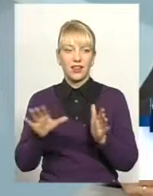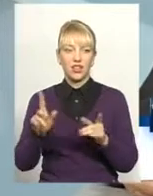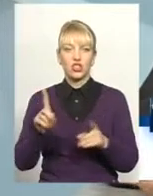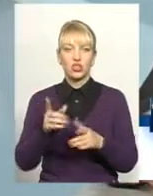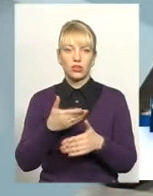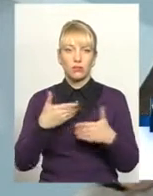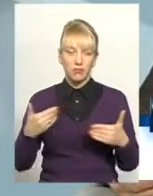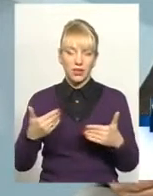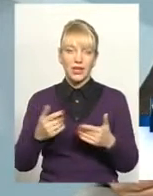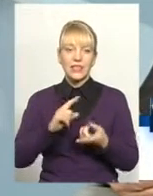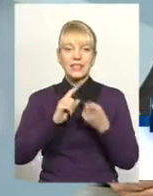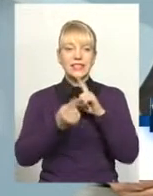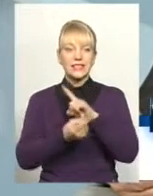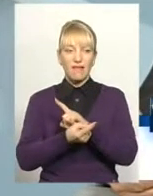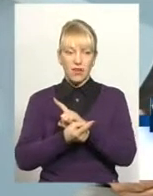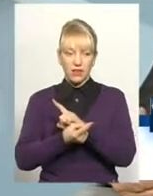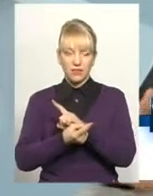ми ставали,